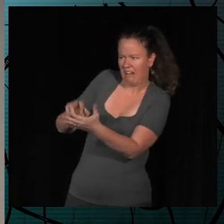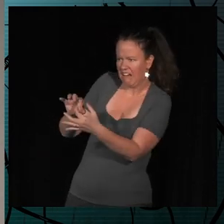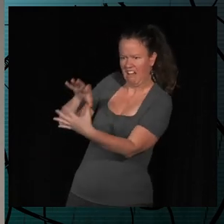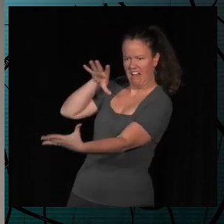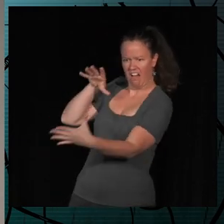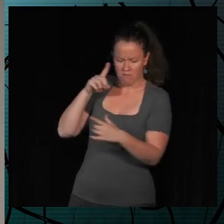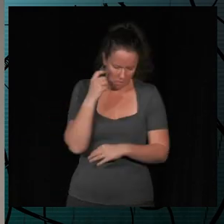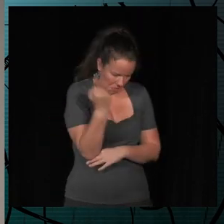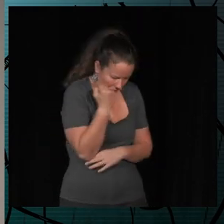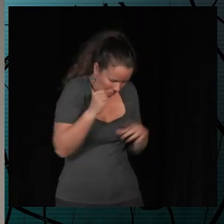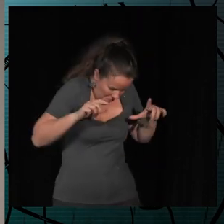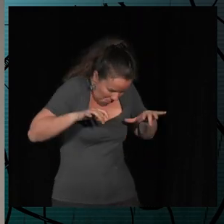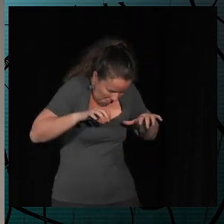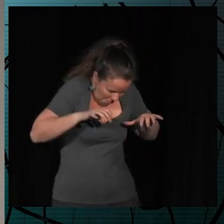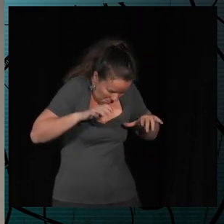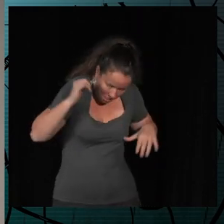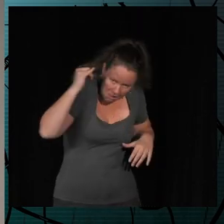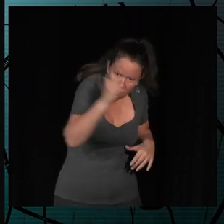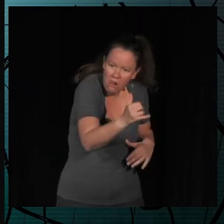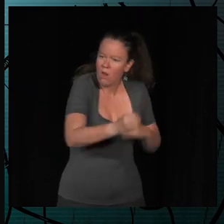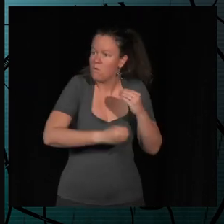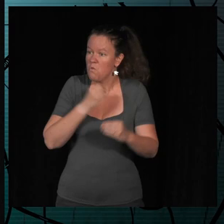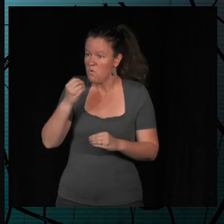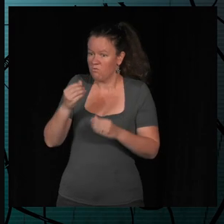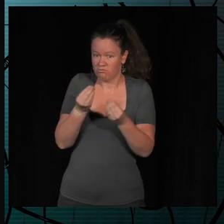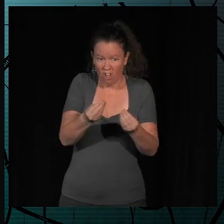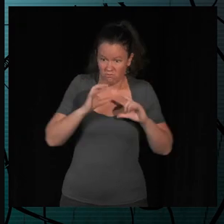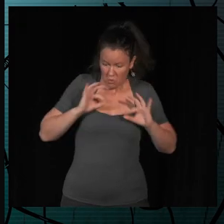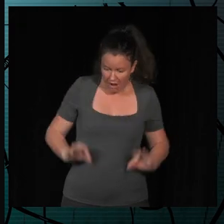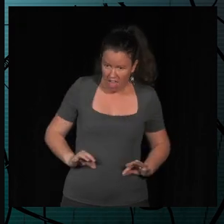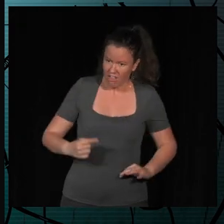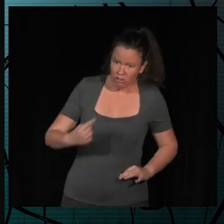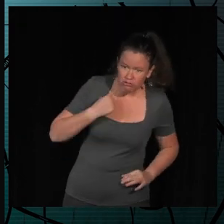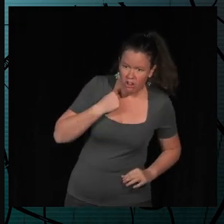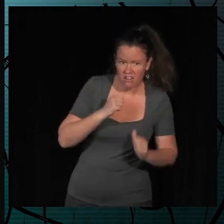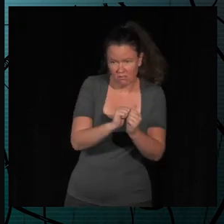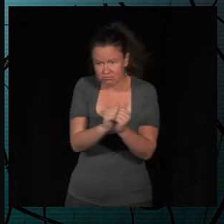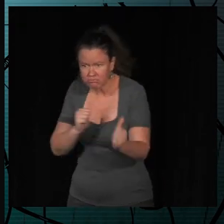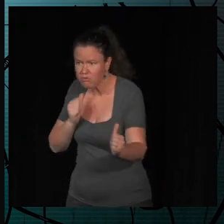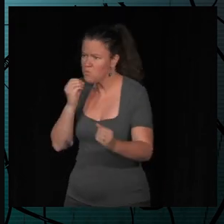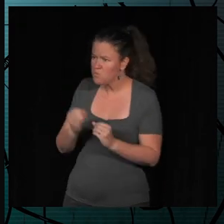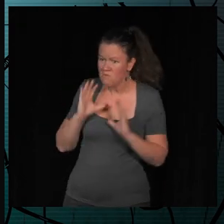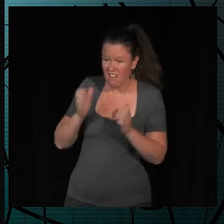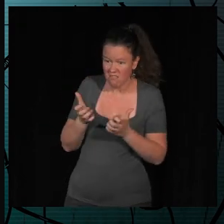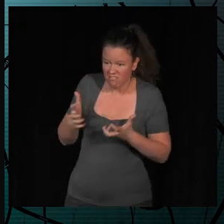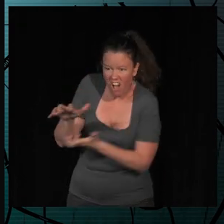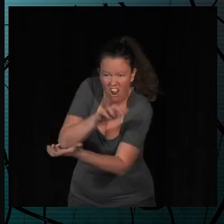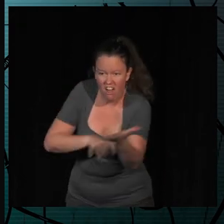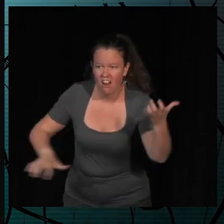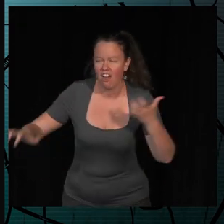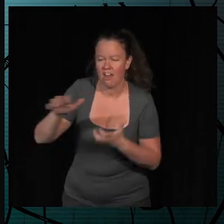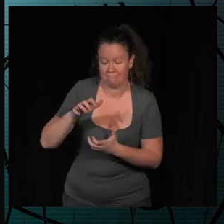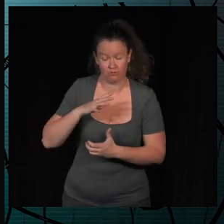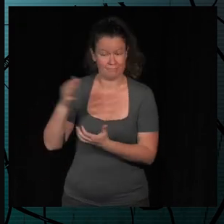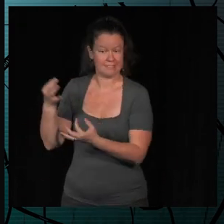d'isolement voire d'échecs scolairirees ou pouvant même provoquer des émeutes dans notre profession même il